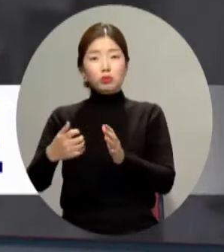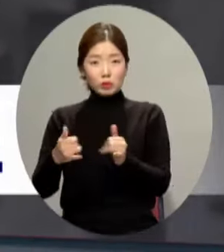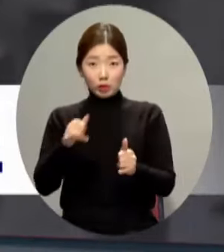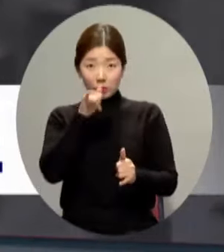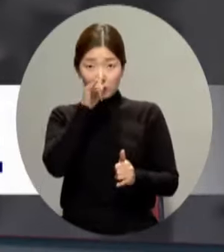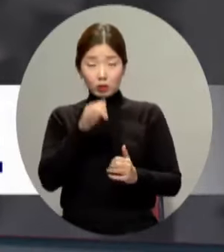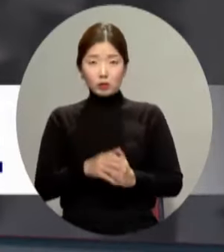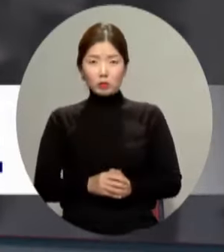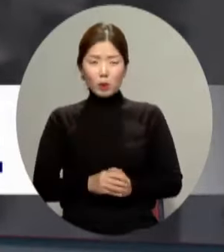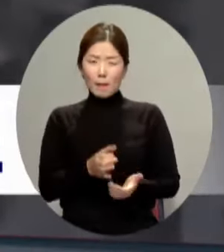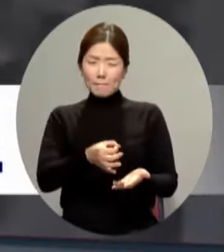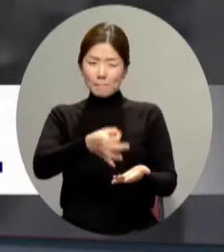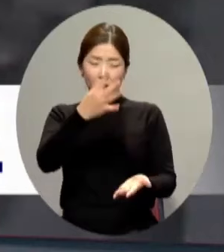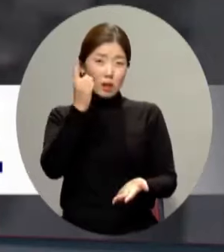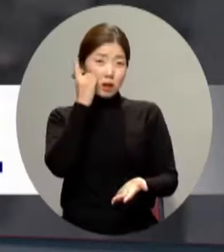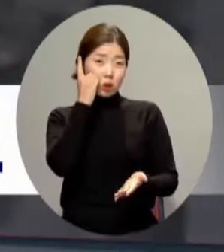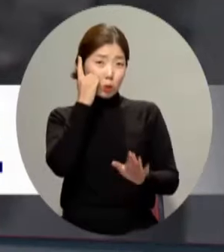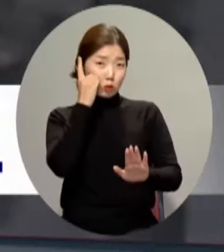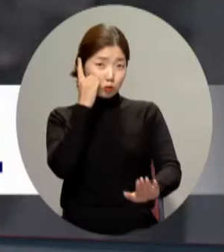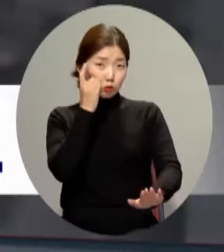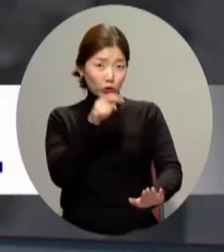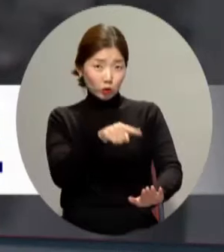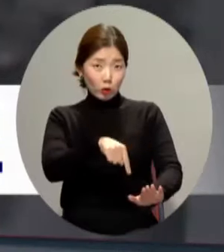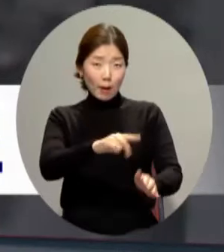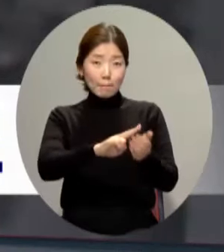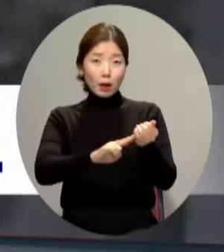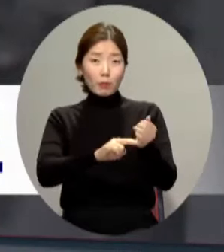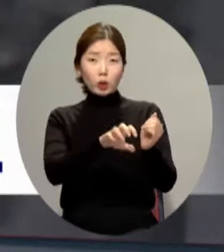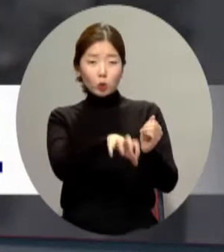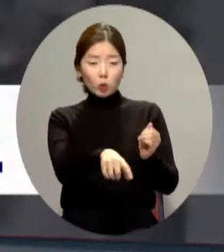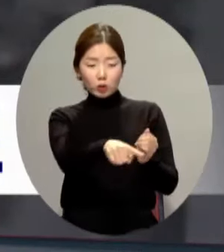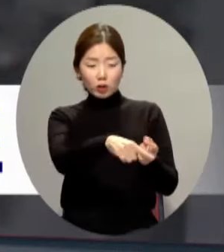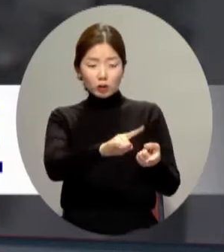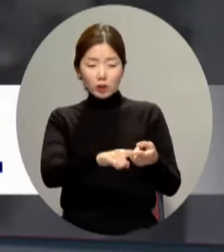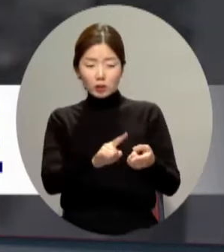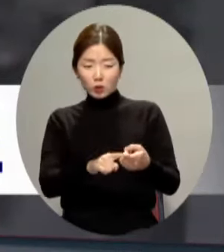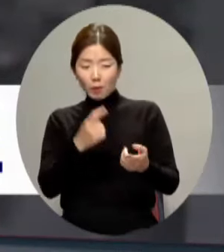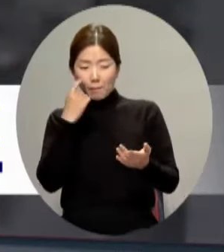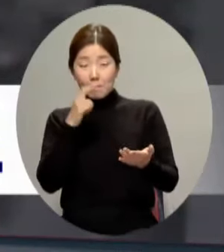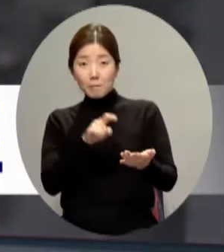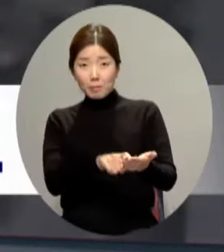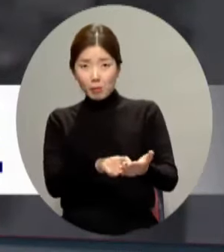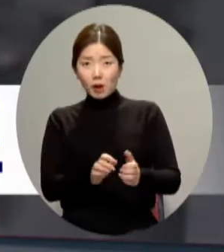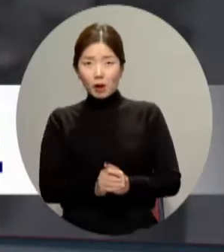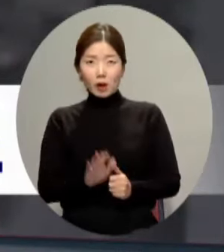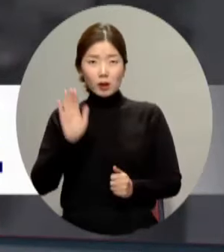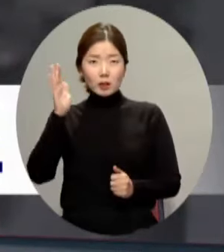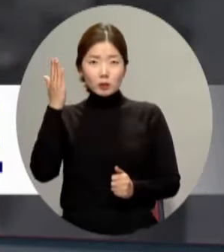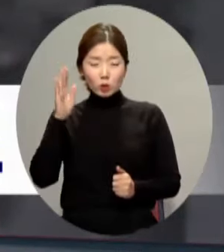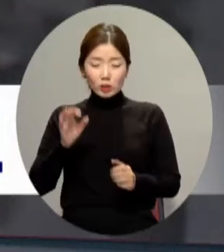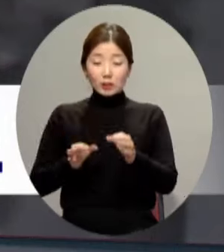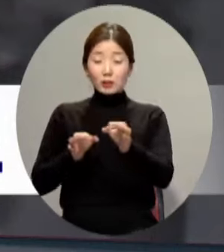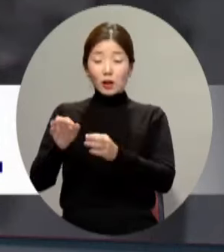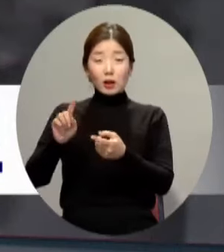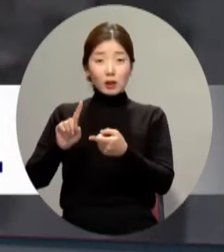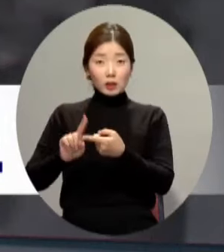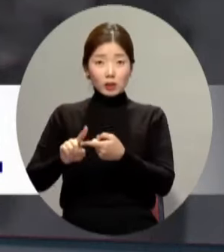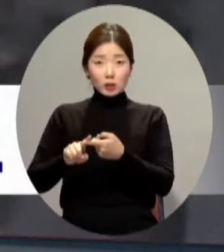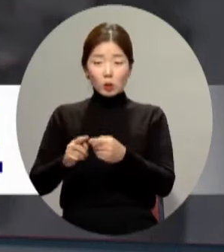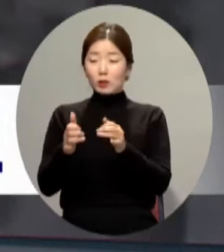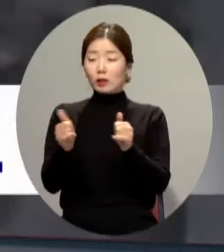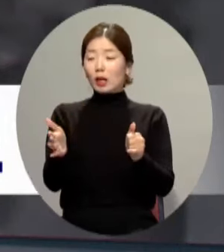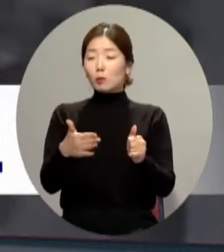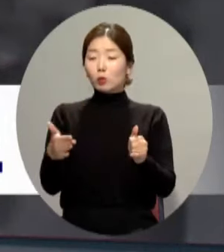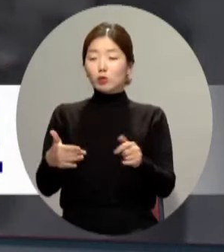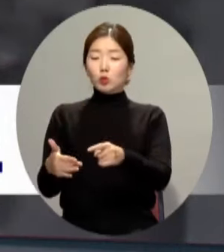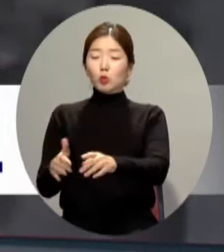있습니다. 고가의 휴대폰이 들어있을 만한 휴대폰 판매장에 택배함을 노린 건데요. 최근 빌라나 상가에서도 무인 택배함을